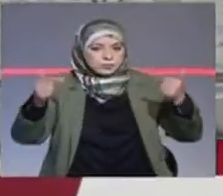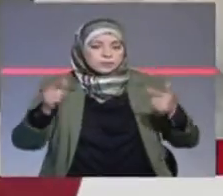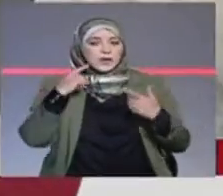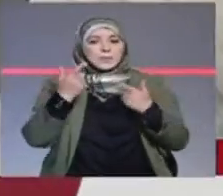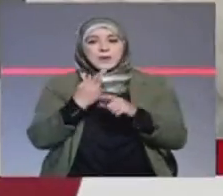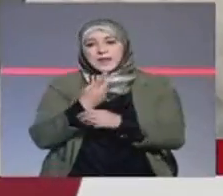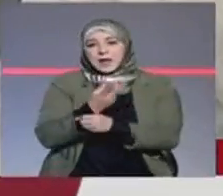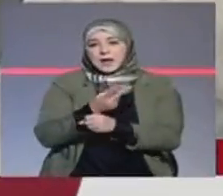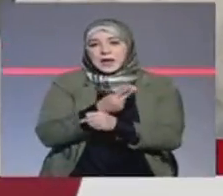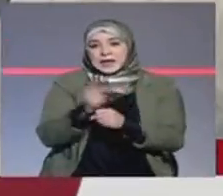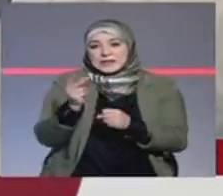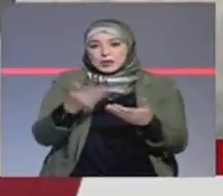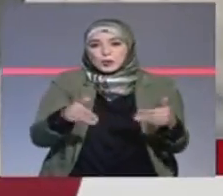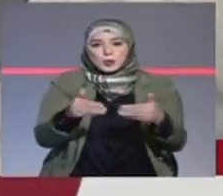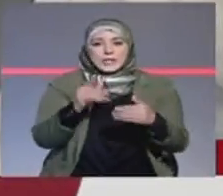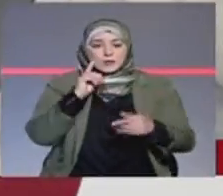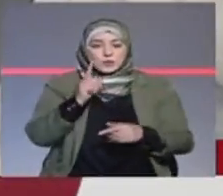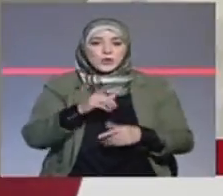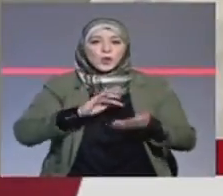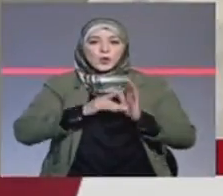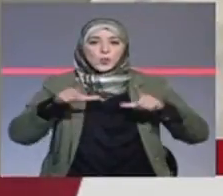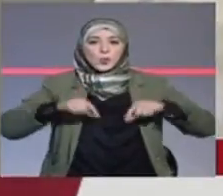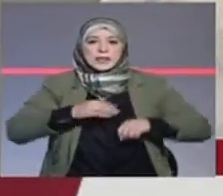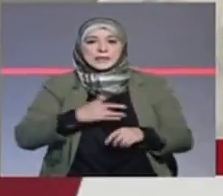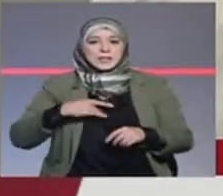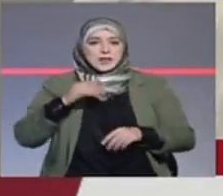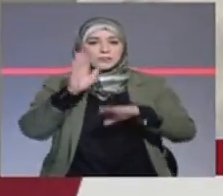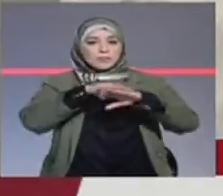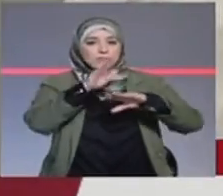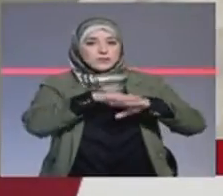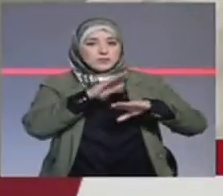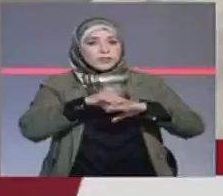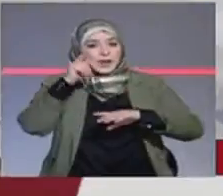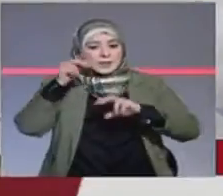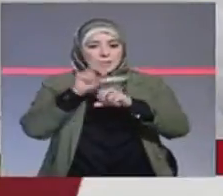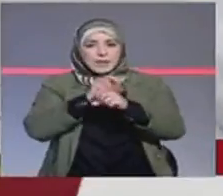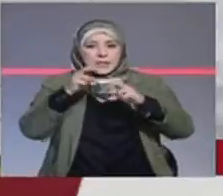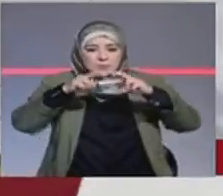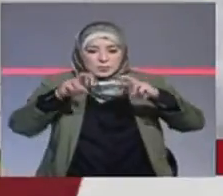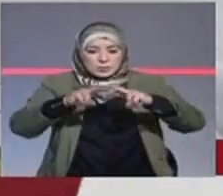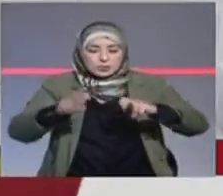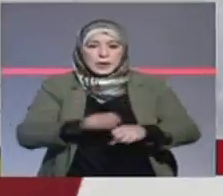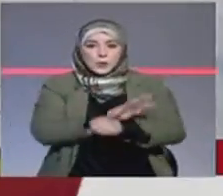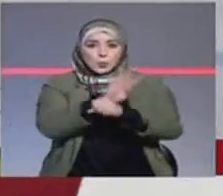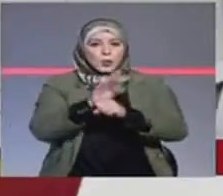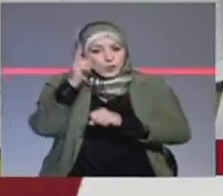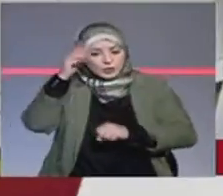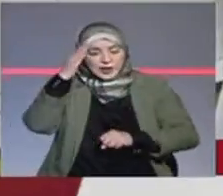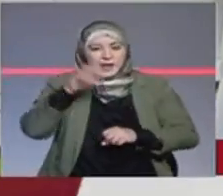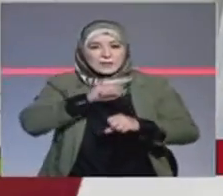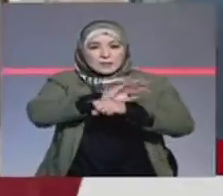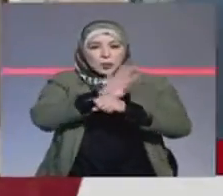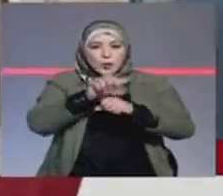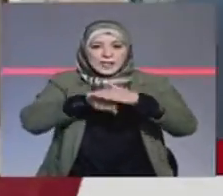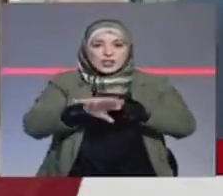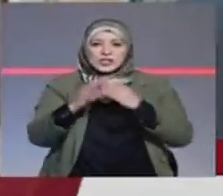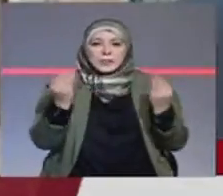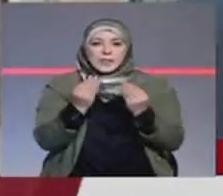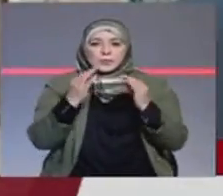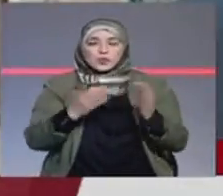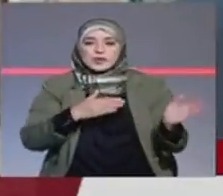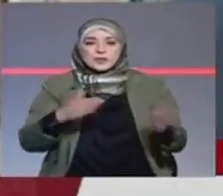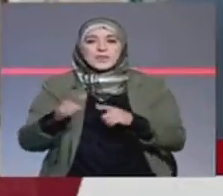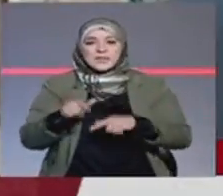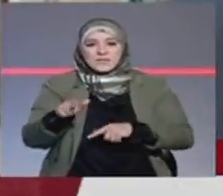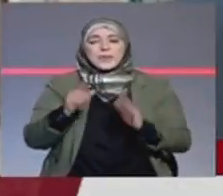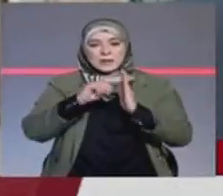التطور الخطير في الوضع الوبائي كثفت وزارة الصحة من عملية التقطيع الجيني لتقصي السلالة الجديدة. ثم